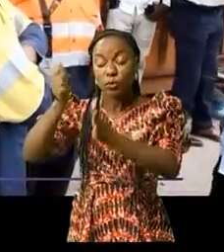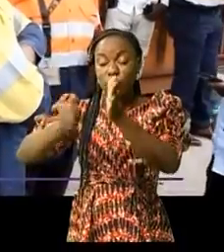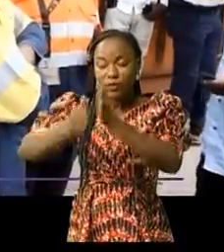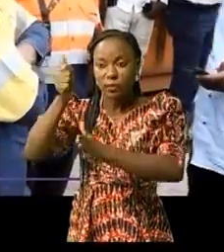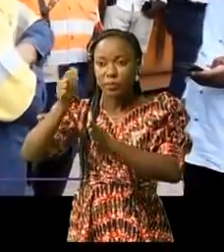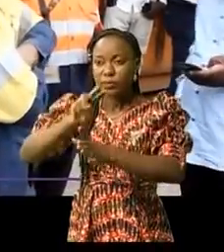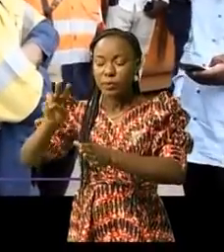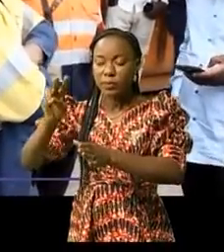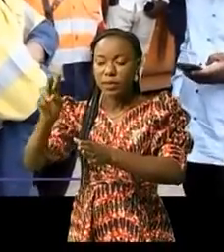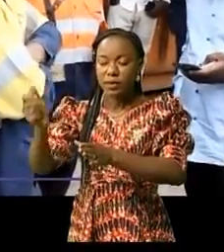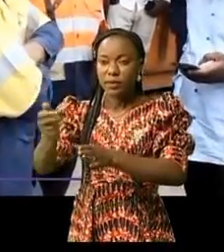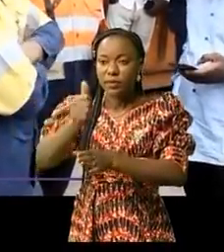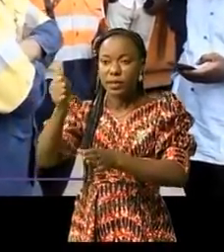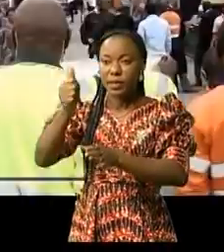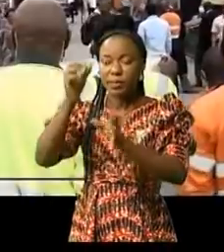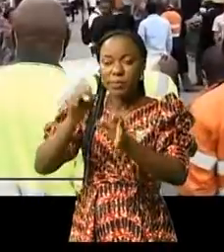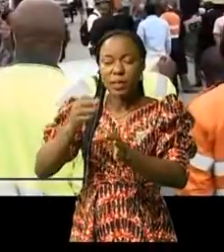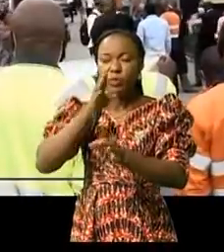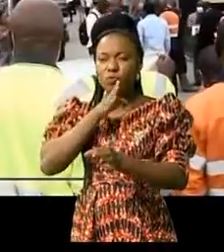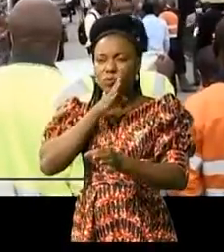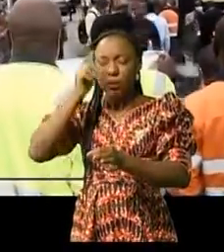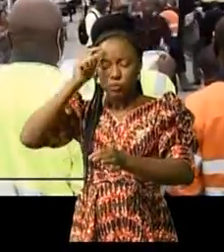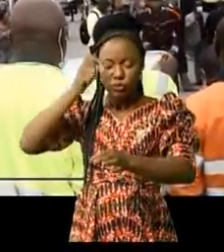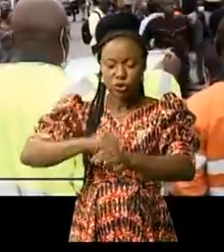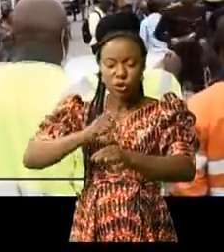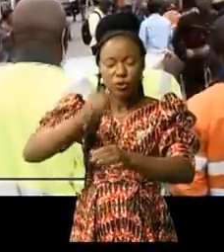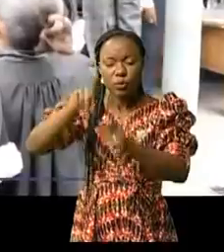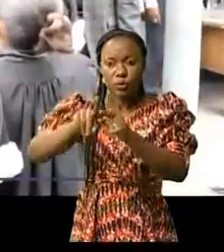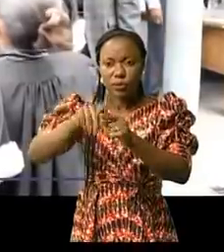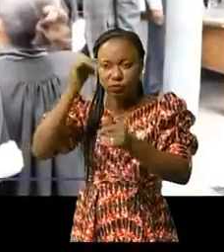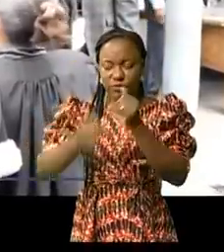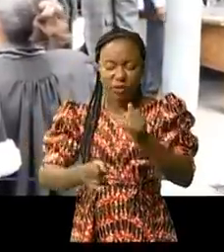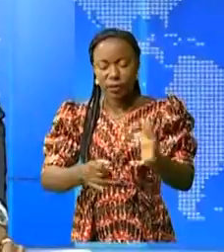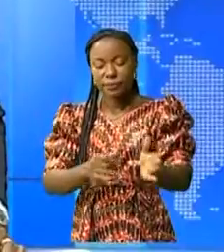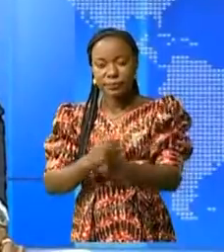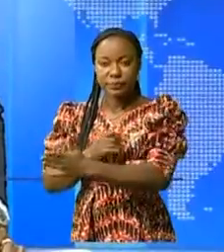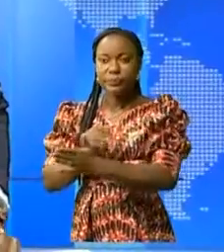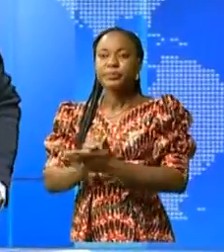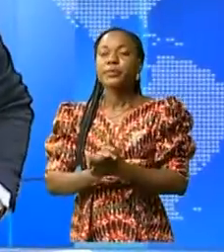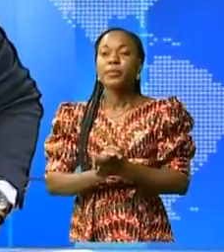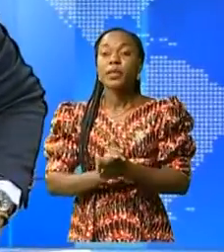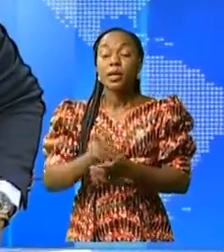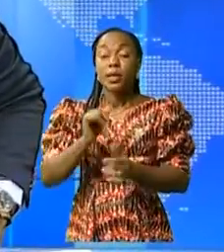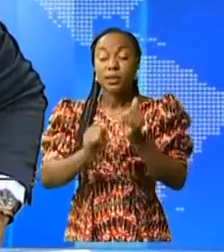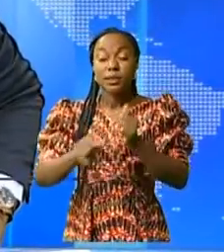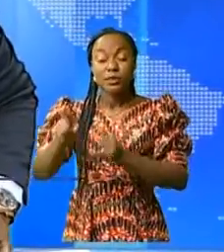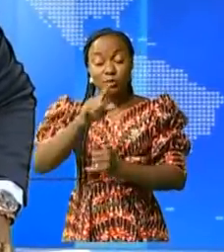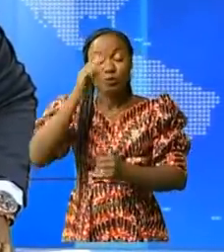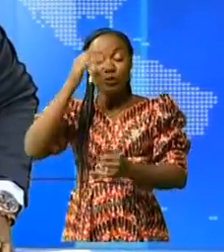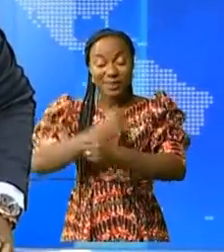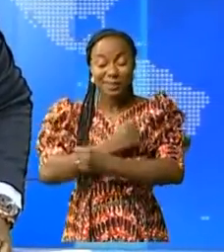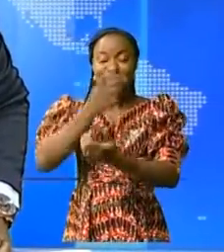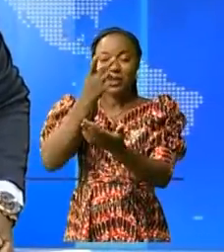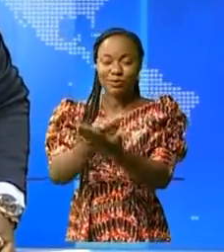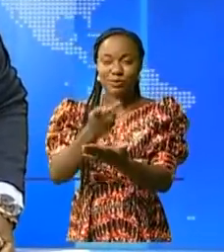sec qui dénonce les manoeuvres dilatoires de la partie adverse et si vous êtes fanatiques du football